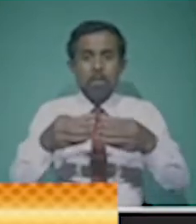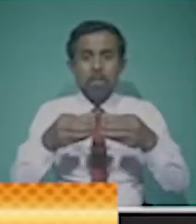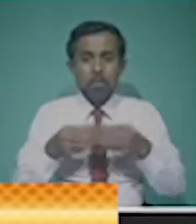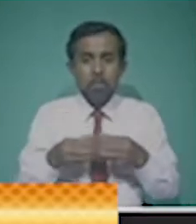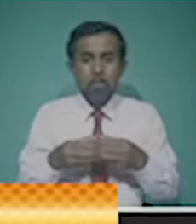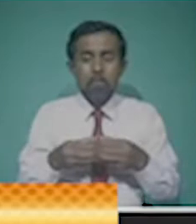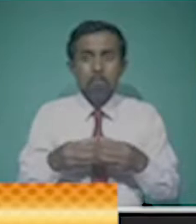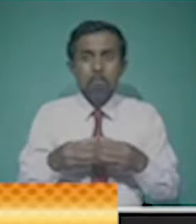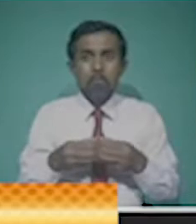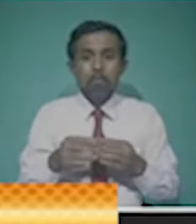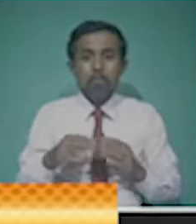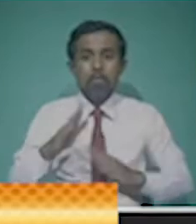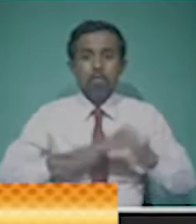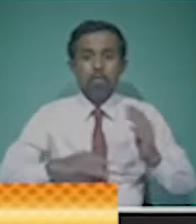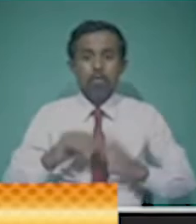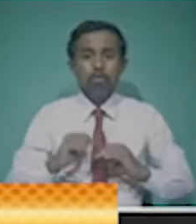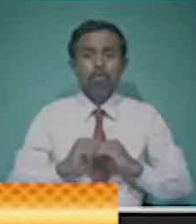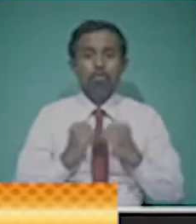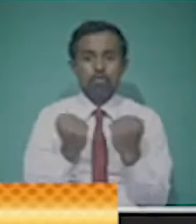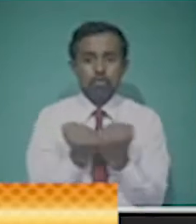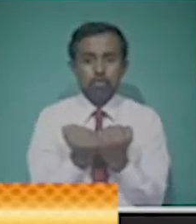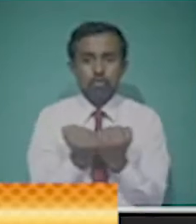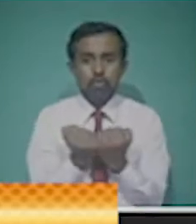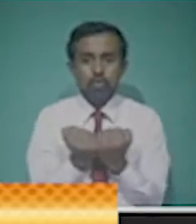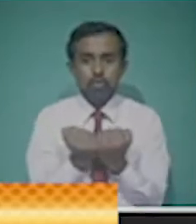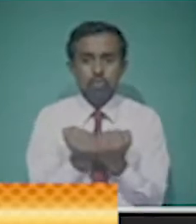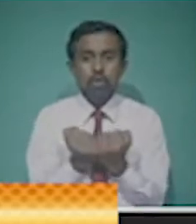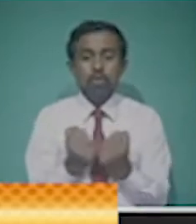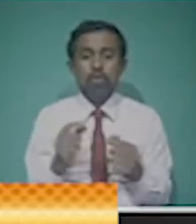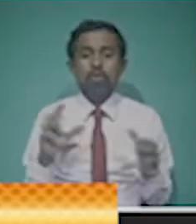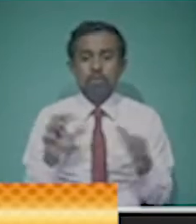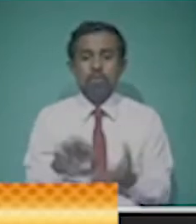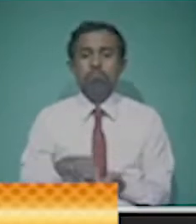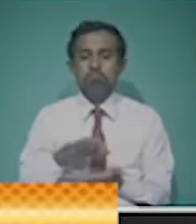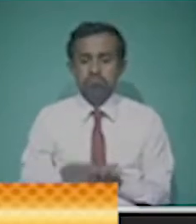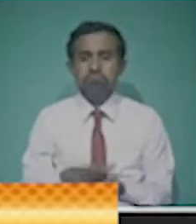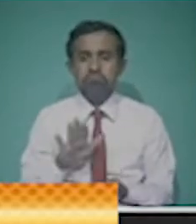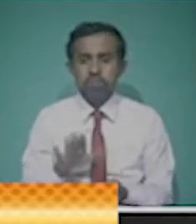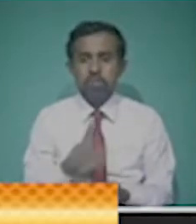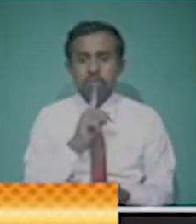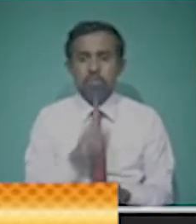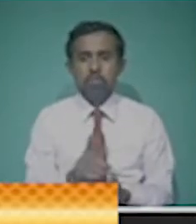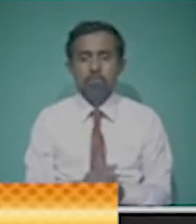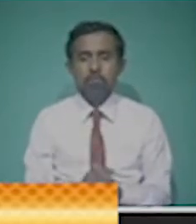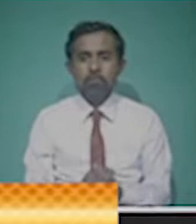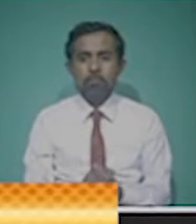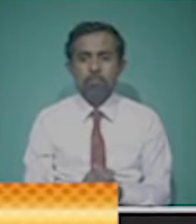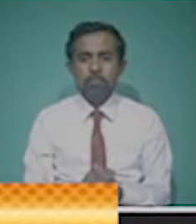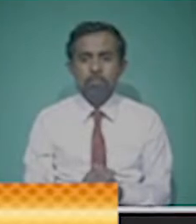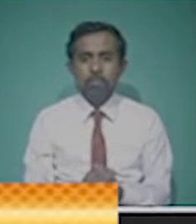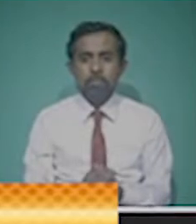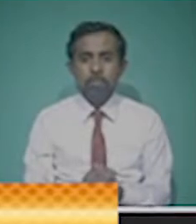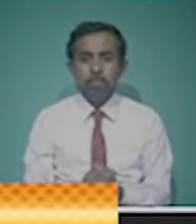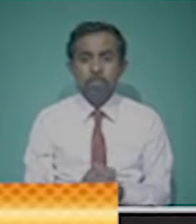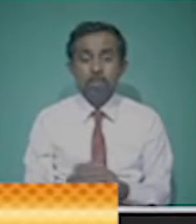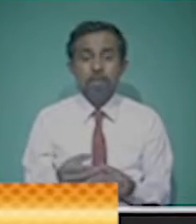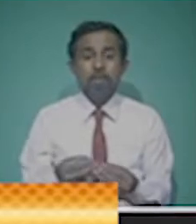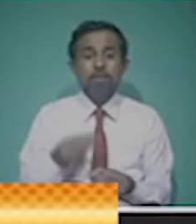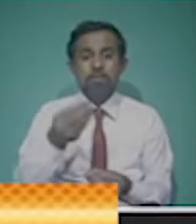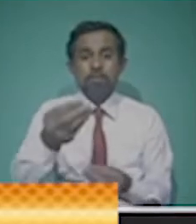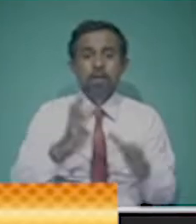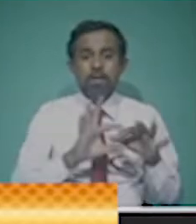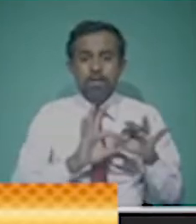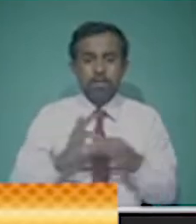evagi utusamdi samailan dia dat, apa saman dapat, ada tiendu kandu bayi, kila mungkin kena mati. Mesatte supply chain kira dek tiena mai